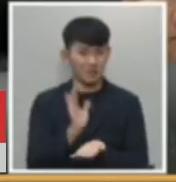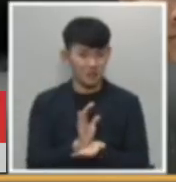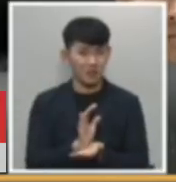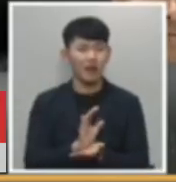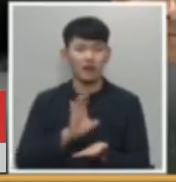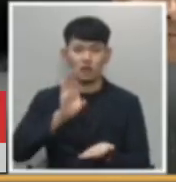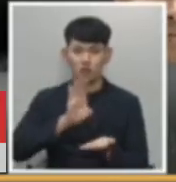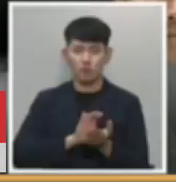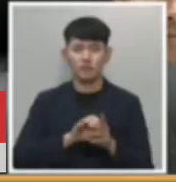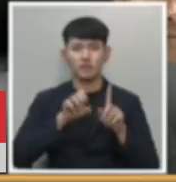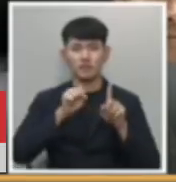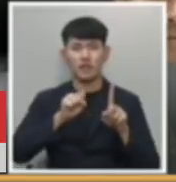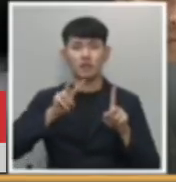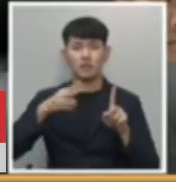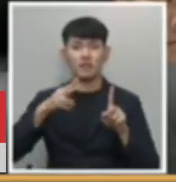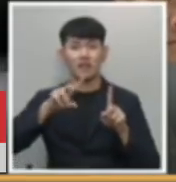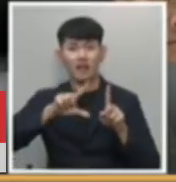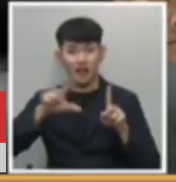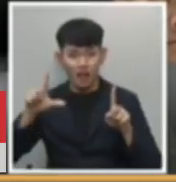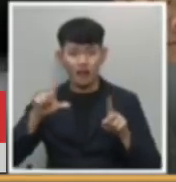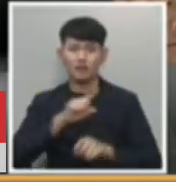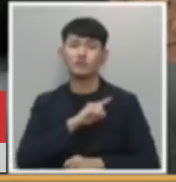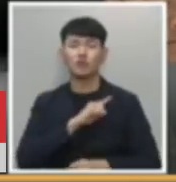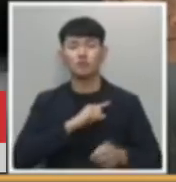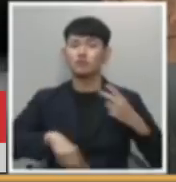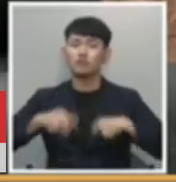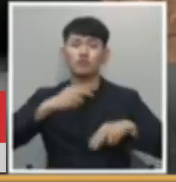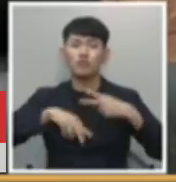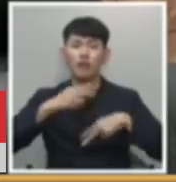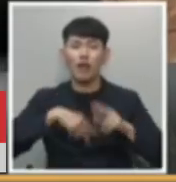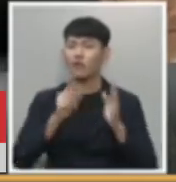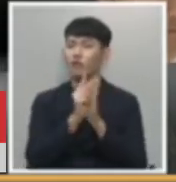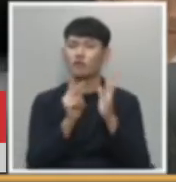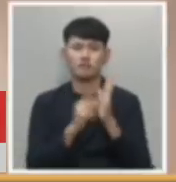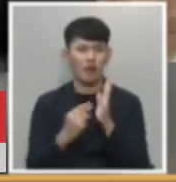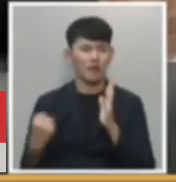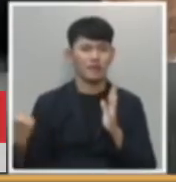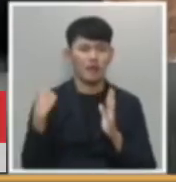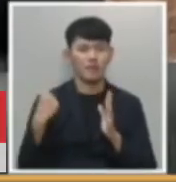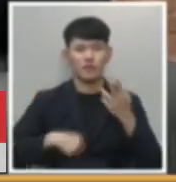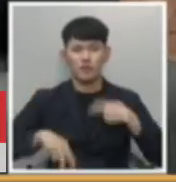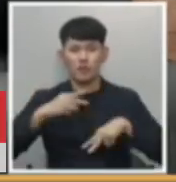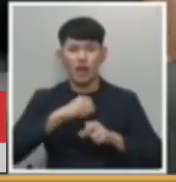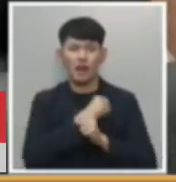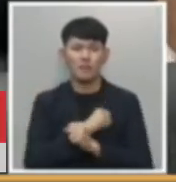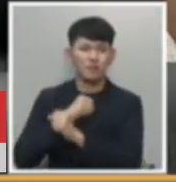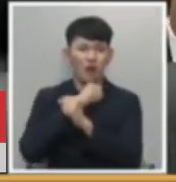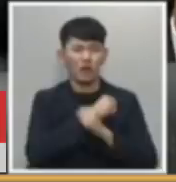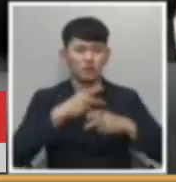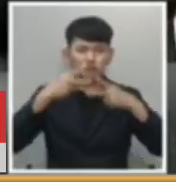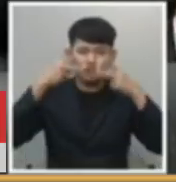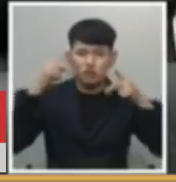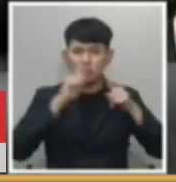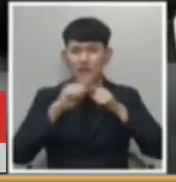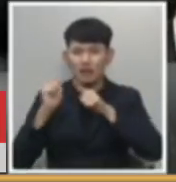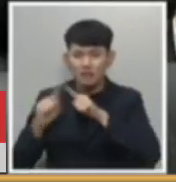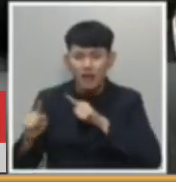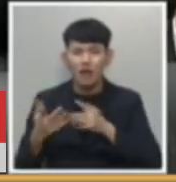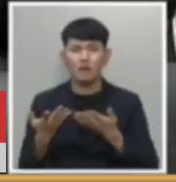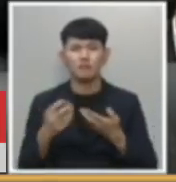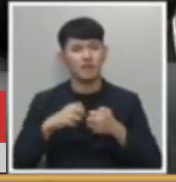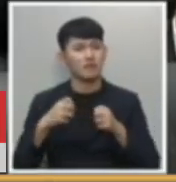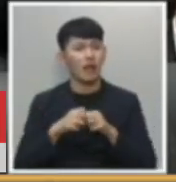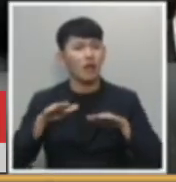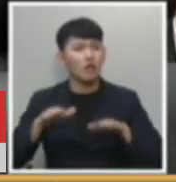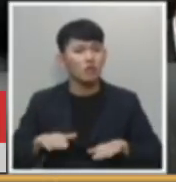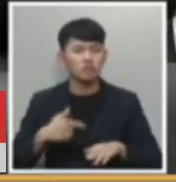านเนี่ยแล้วบอกว่าจะดูแลให้การบังคับใช้กฎหมายป้องกันอาชญากรรมครับผมไม่เชื่